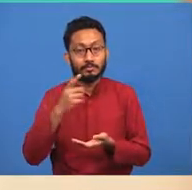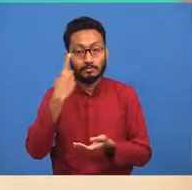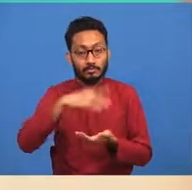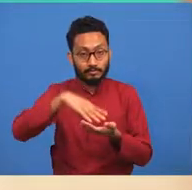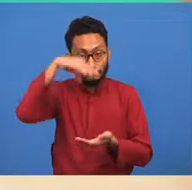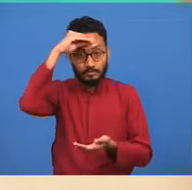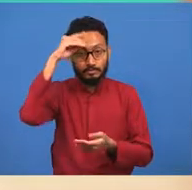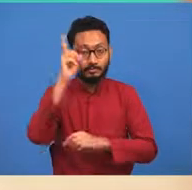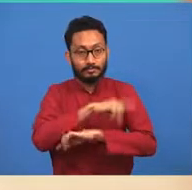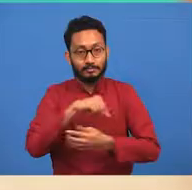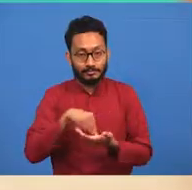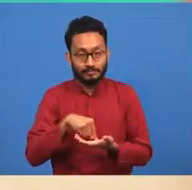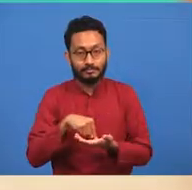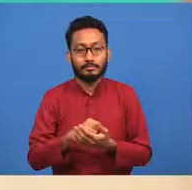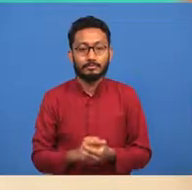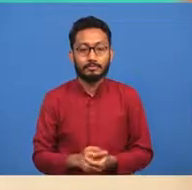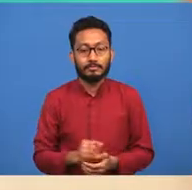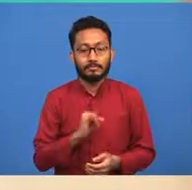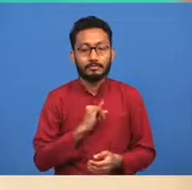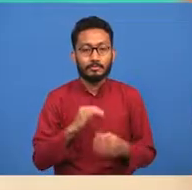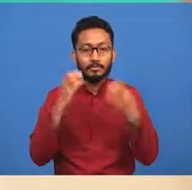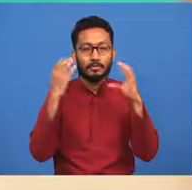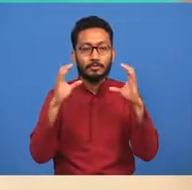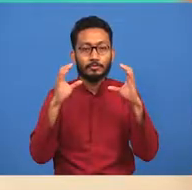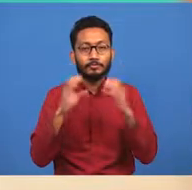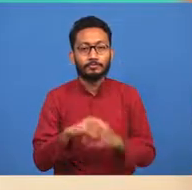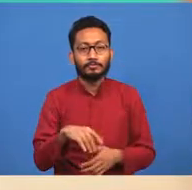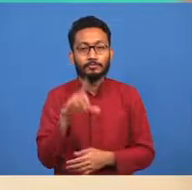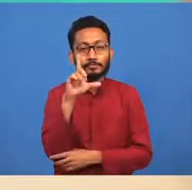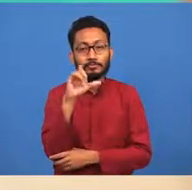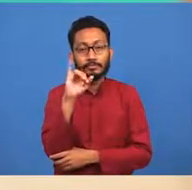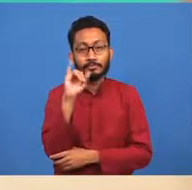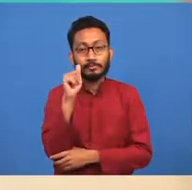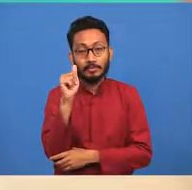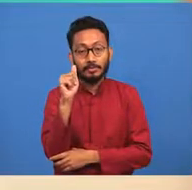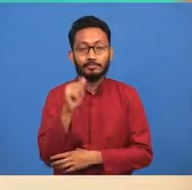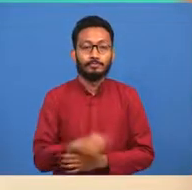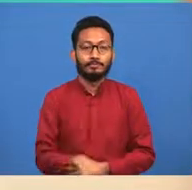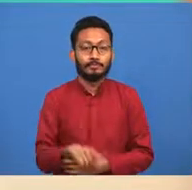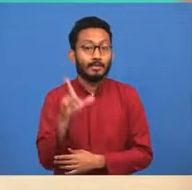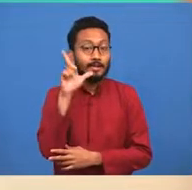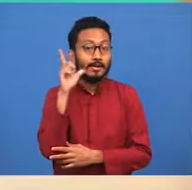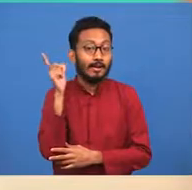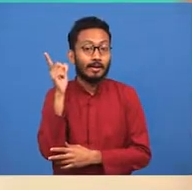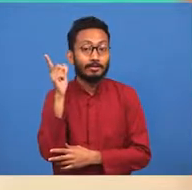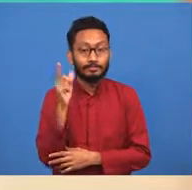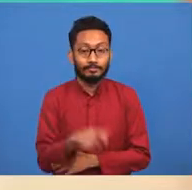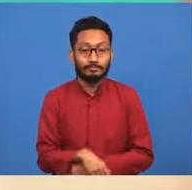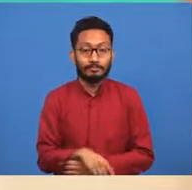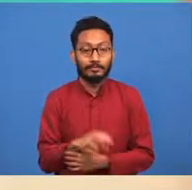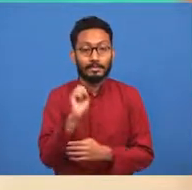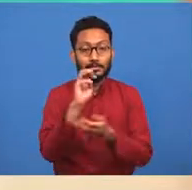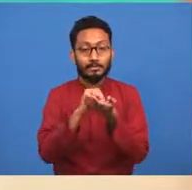hari ini. Saya, Cikgu Lee So-im. Cikgu mengajar di SMK Seri Bintang Utara, Kuala